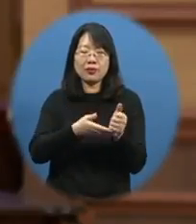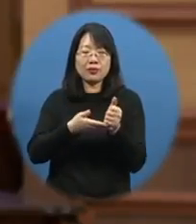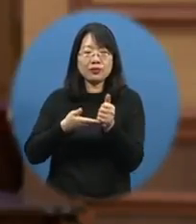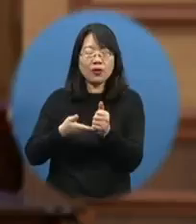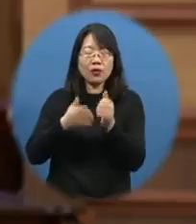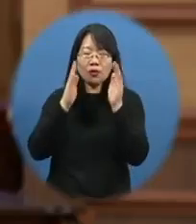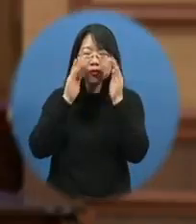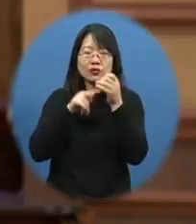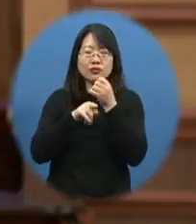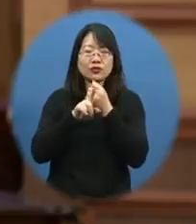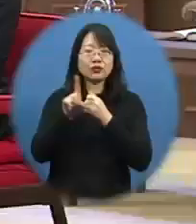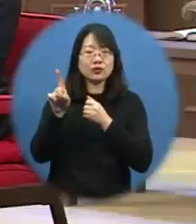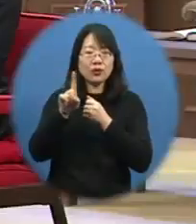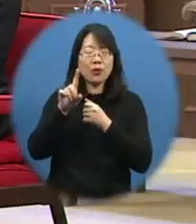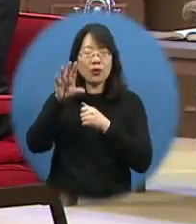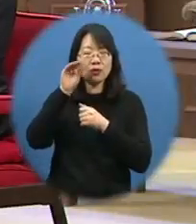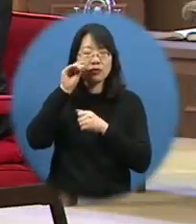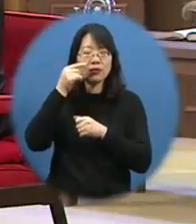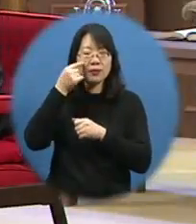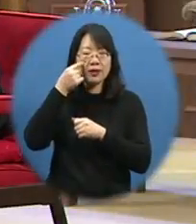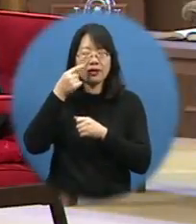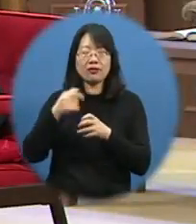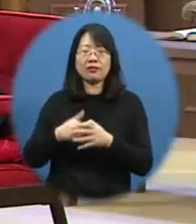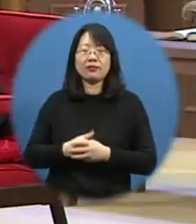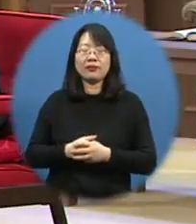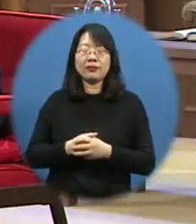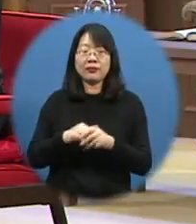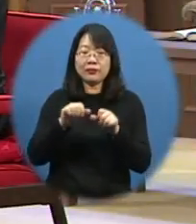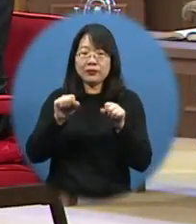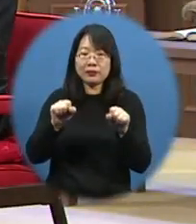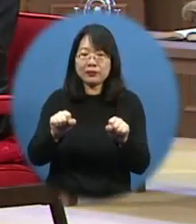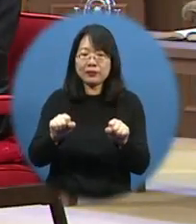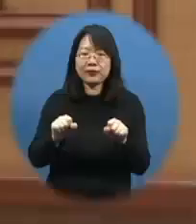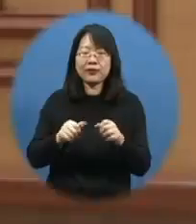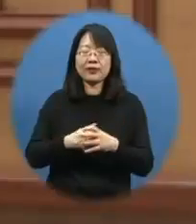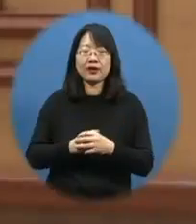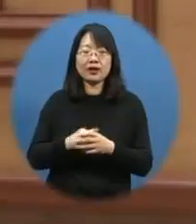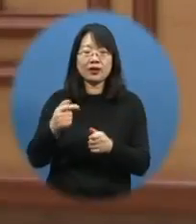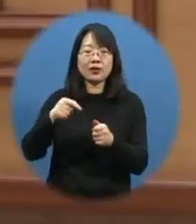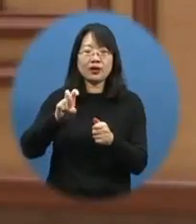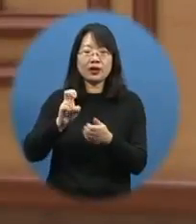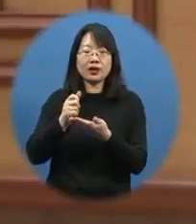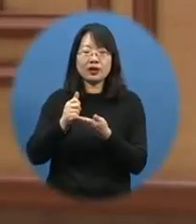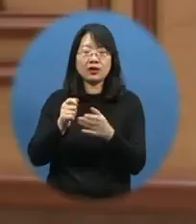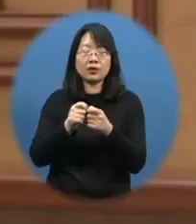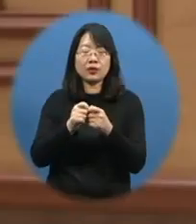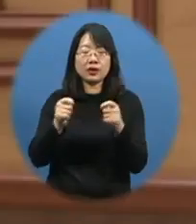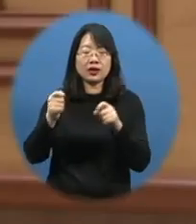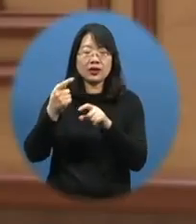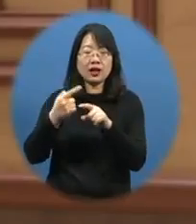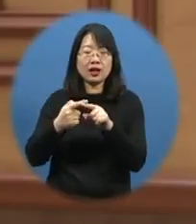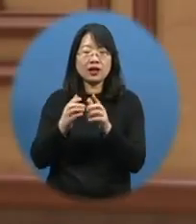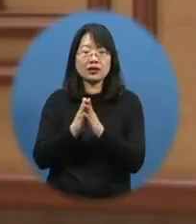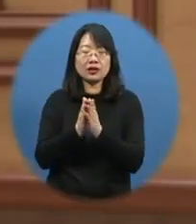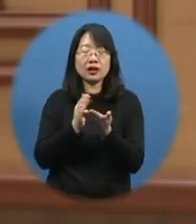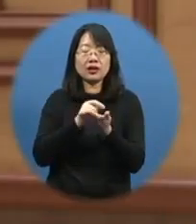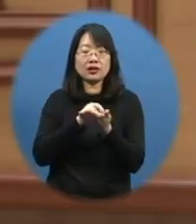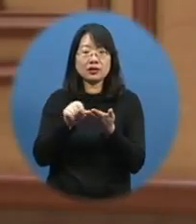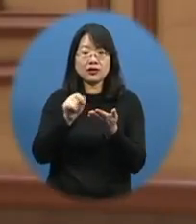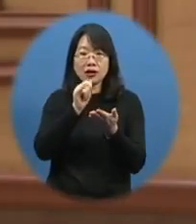하는지 이야기 좀 들어보도록 하겠습니다. 어서 오십시오. 네, 안녕하십니까. 네, 교육감을 오래 하시다가 그 책을 쓰신